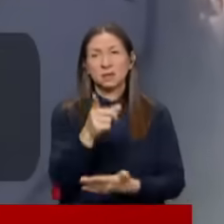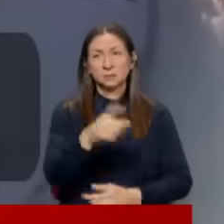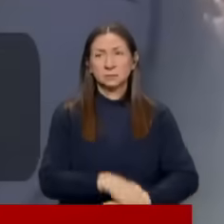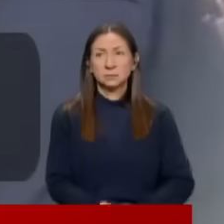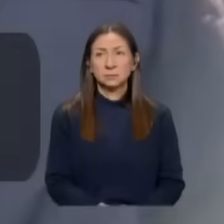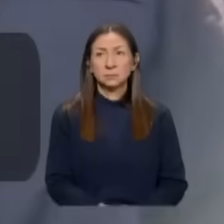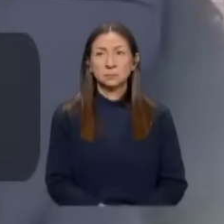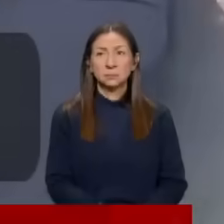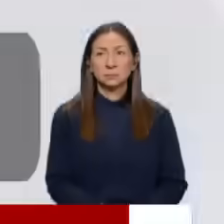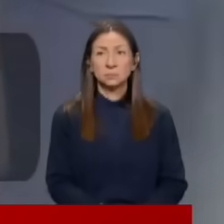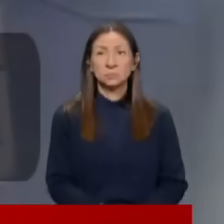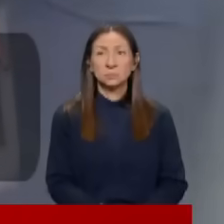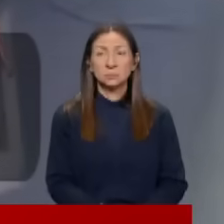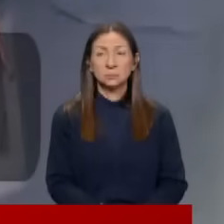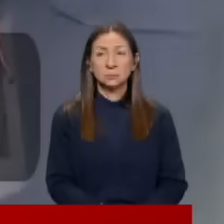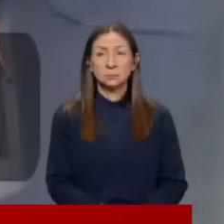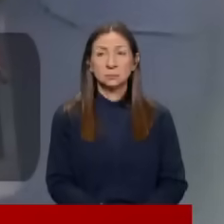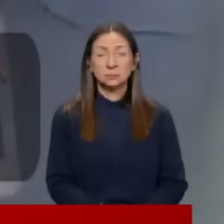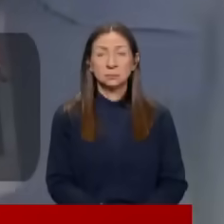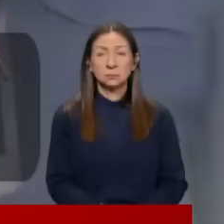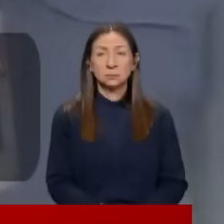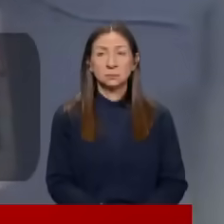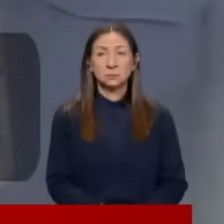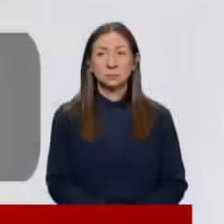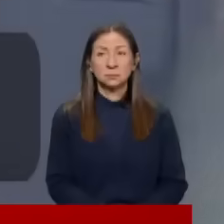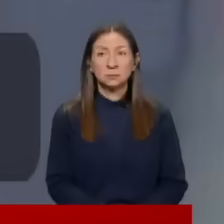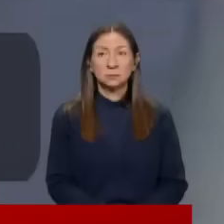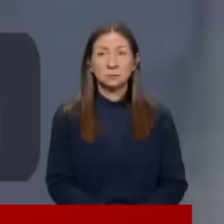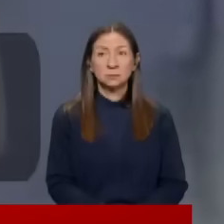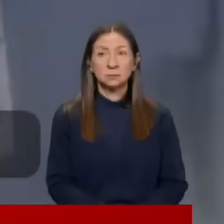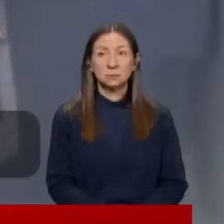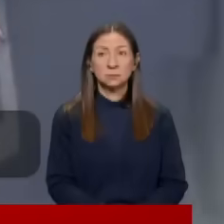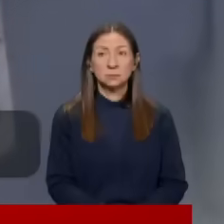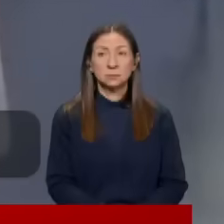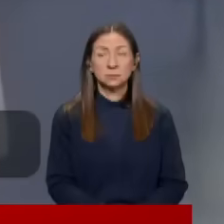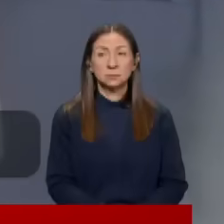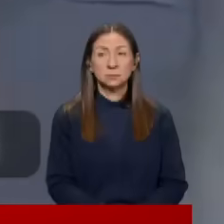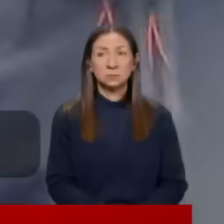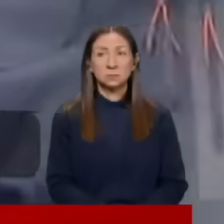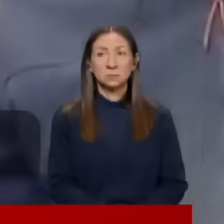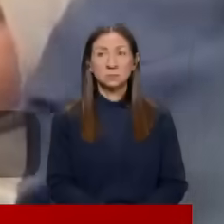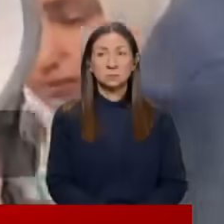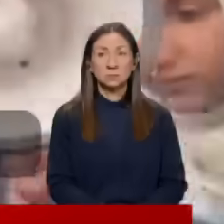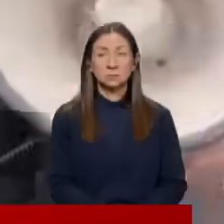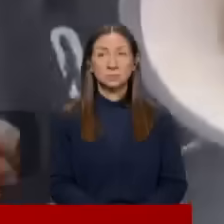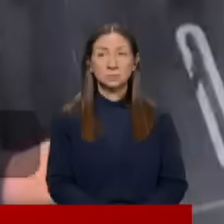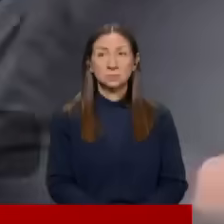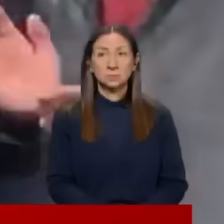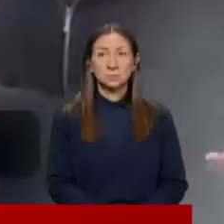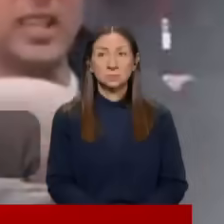bizi gözaltına alabilirsiniz, tomalarla, gazlarla saldırabilirsiniz. Buradan hakkımızı almadan ayrılmayacağız.